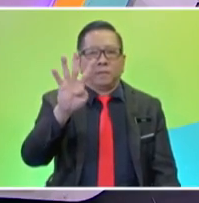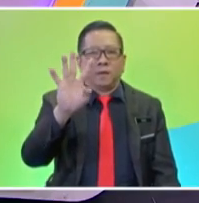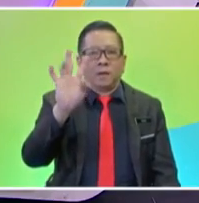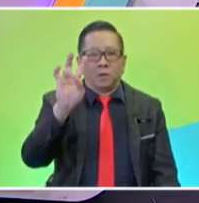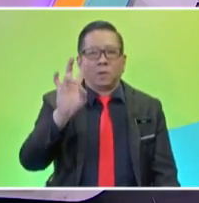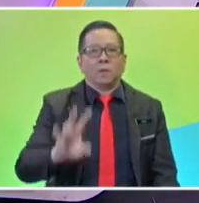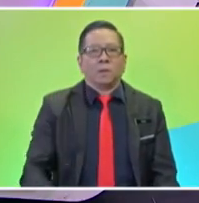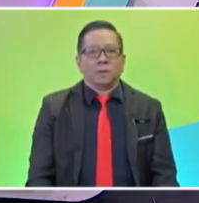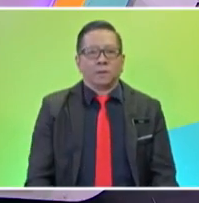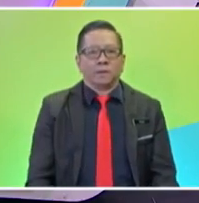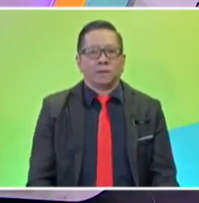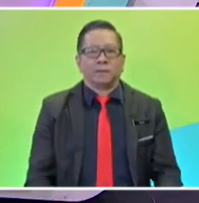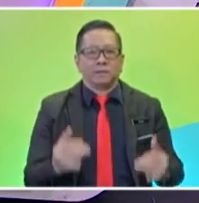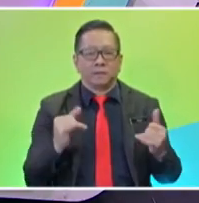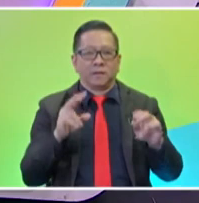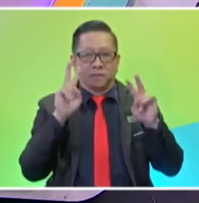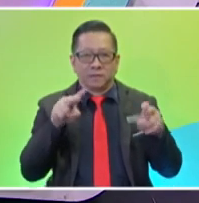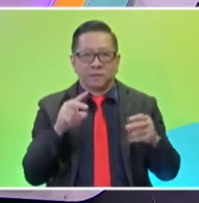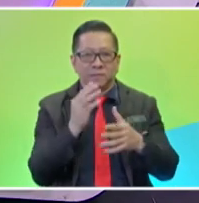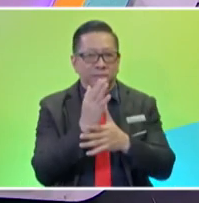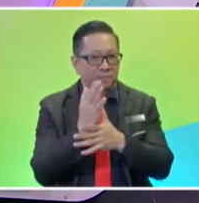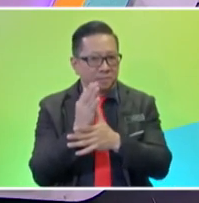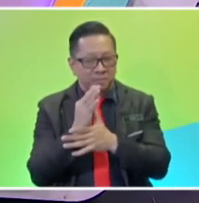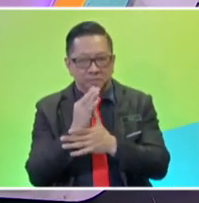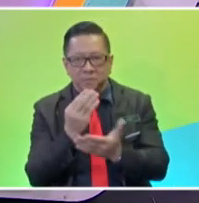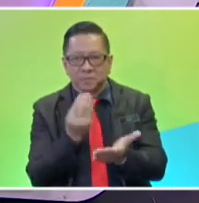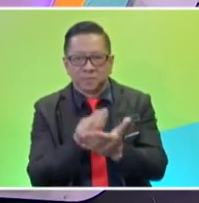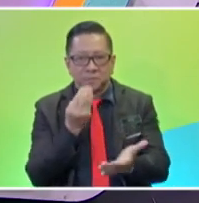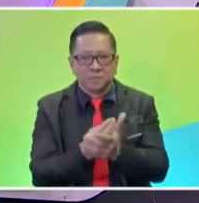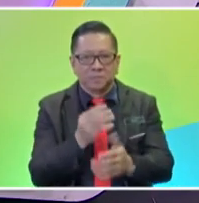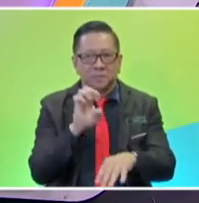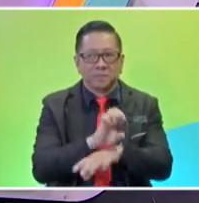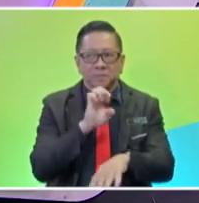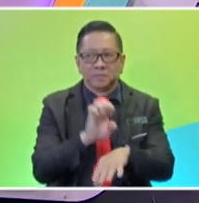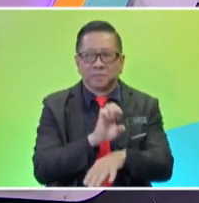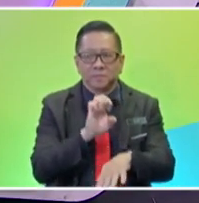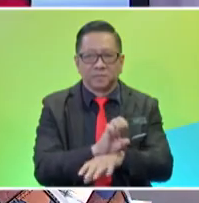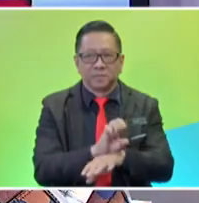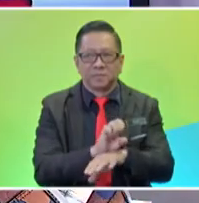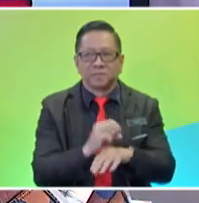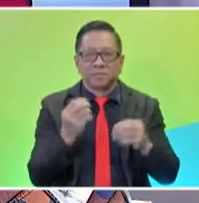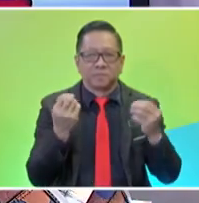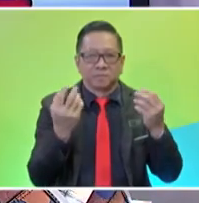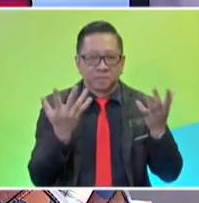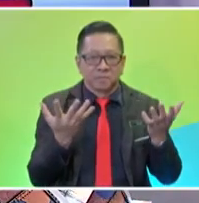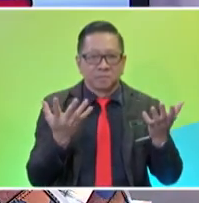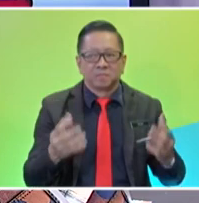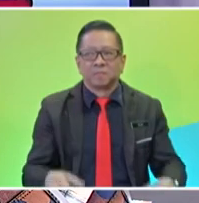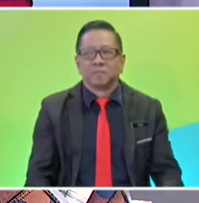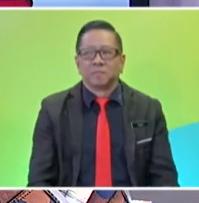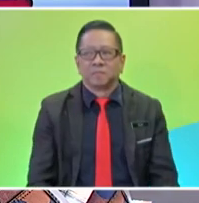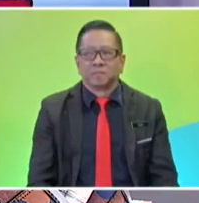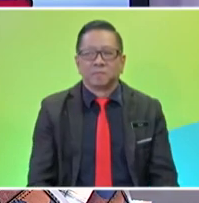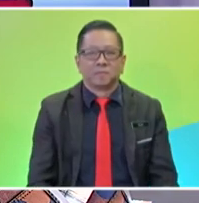di sini antara uang emas yang semua ada kumpul tadi banyak yang Masyaallah semua yang hebat-hebat lah oke